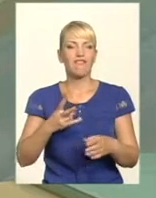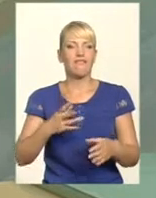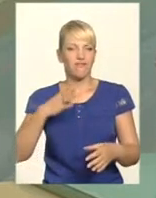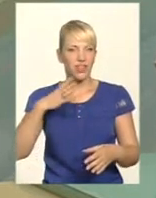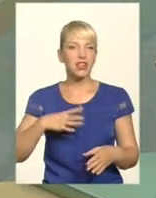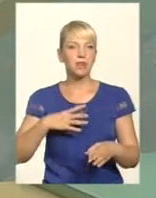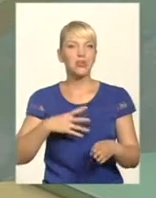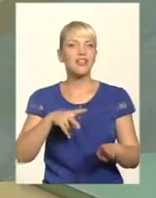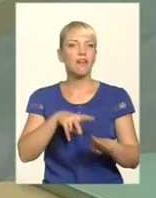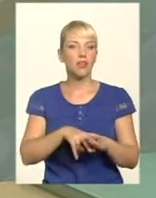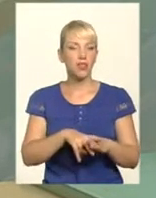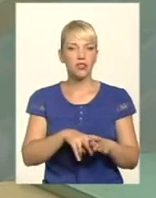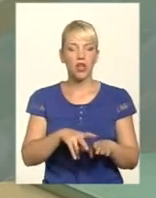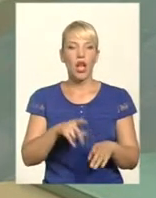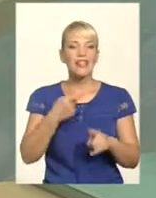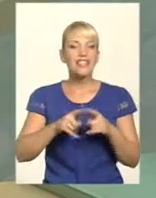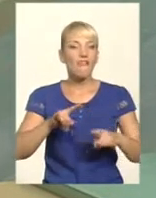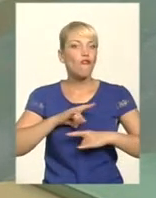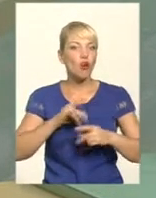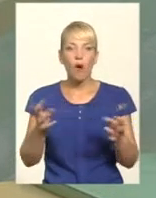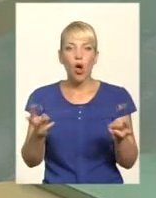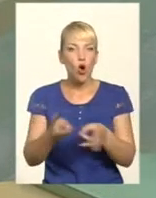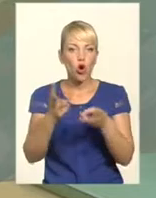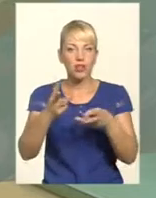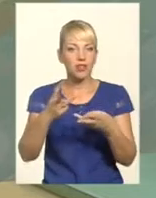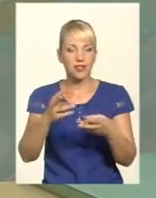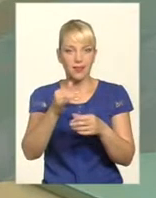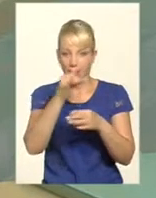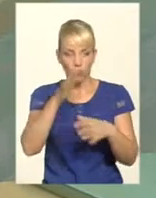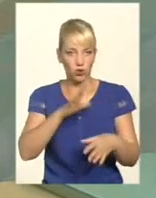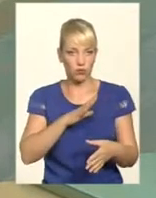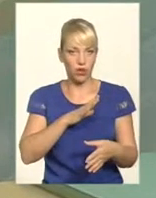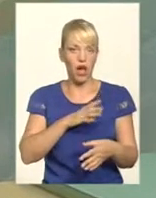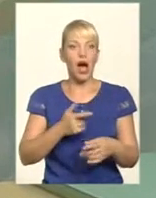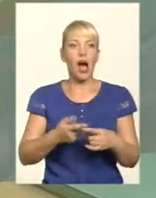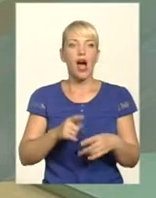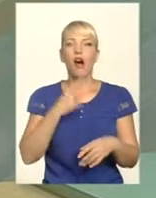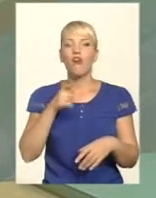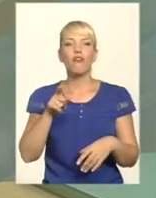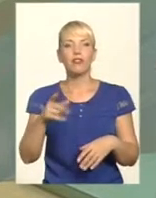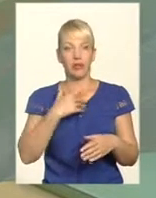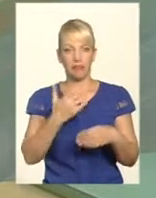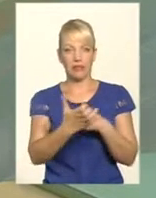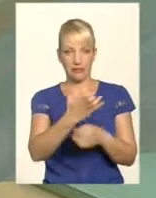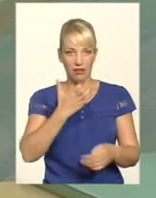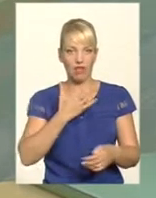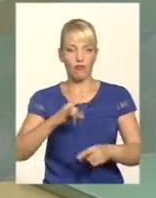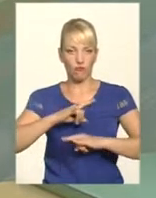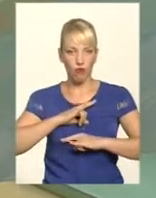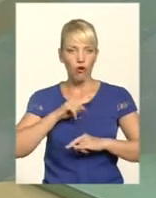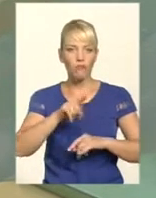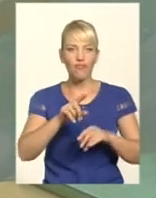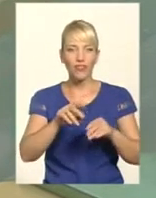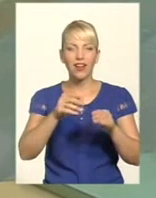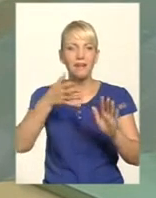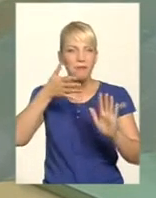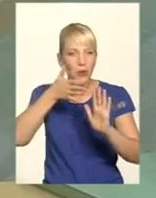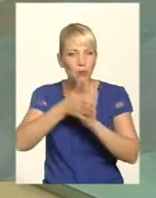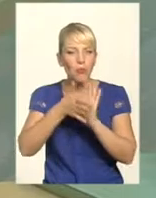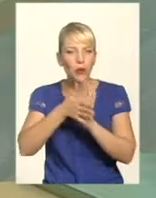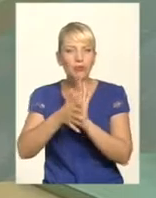не горіти. А коли нам пересилають форму і говорять про те, що вона все, вона пропітана, ми її пробуємо, палимо,